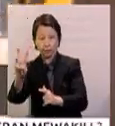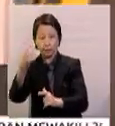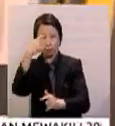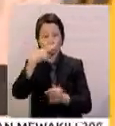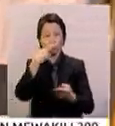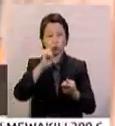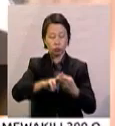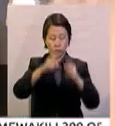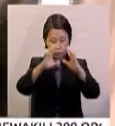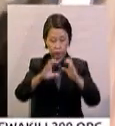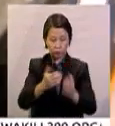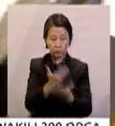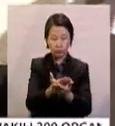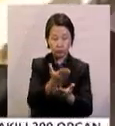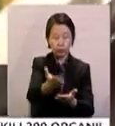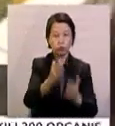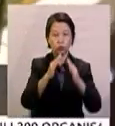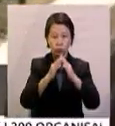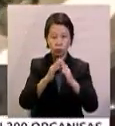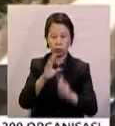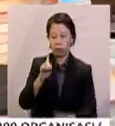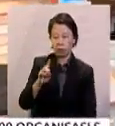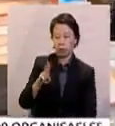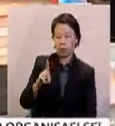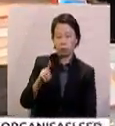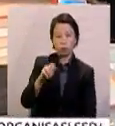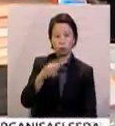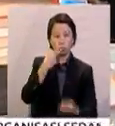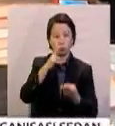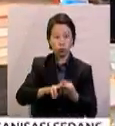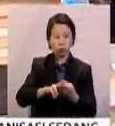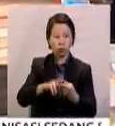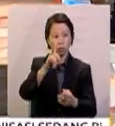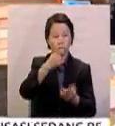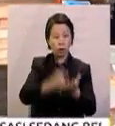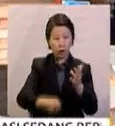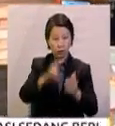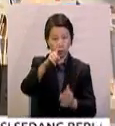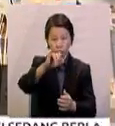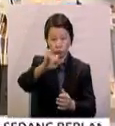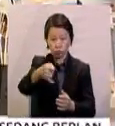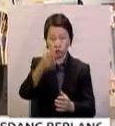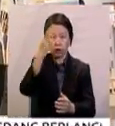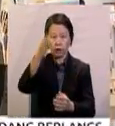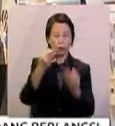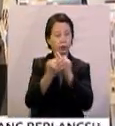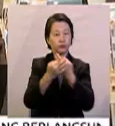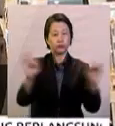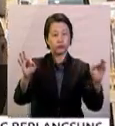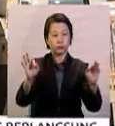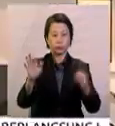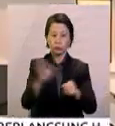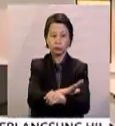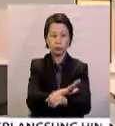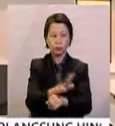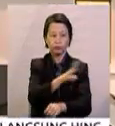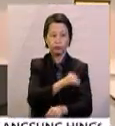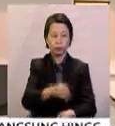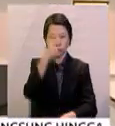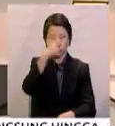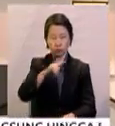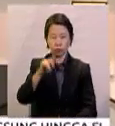surat cara pembelian rumah, duty stamp untuk rumah berharga RM1 juta akan dikecualikan sepenuhnya,